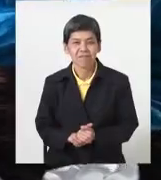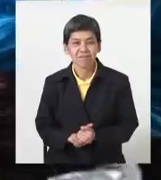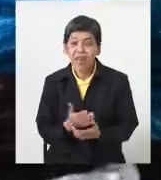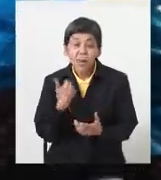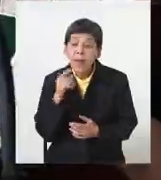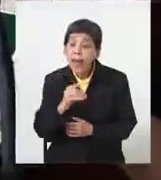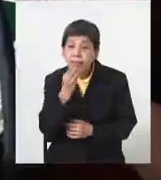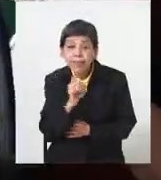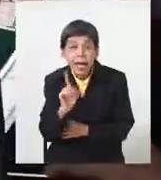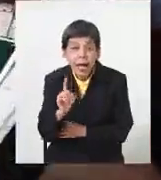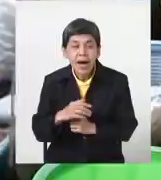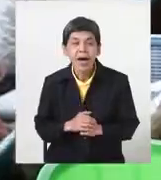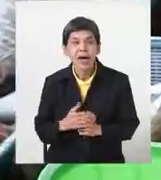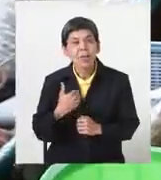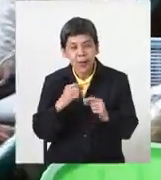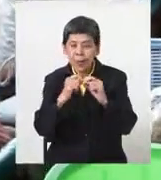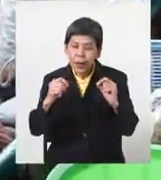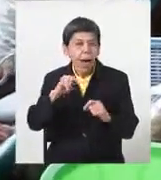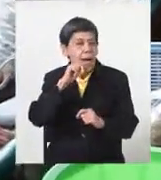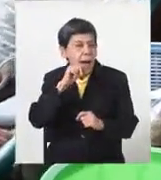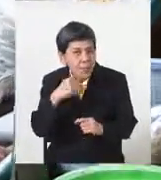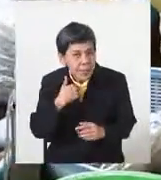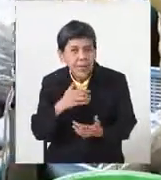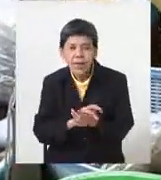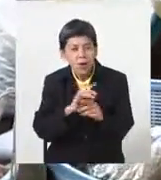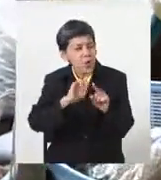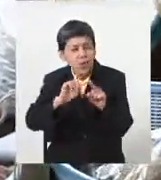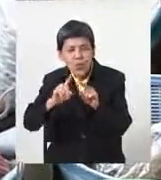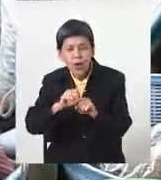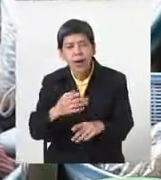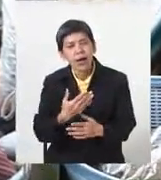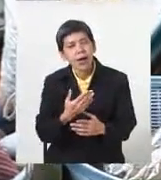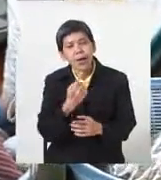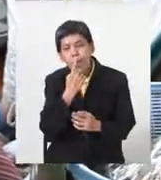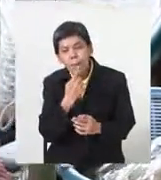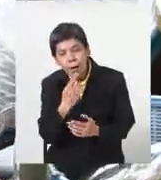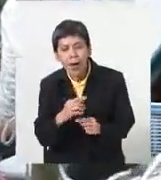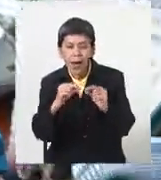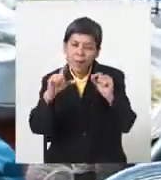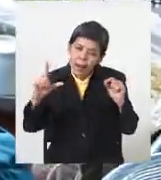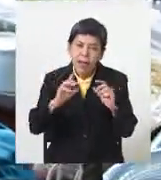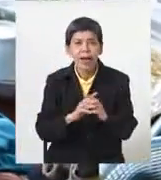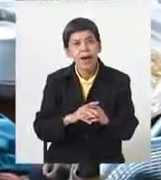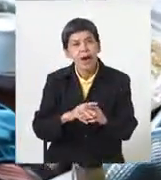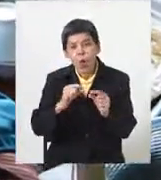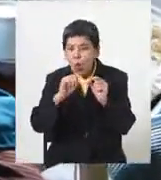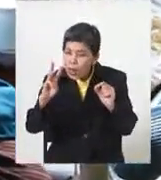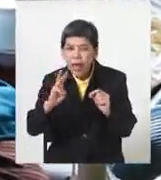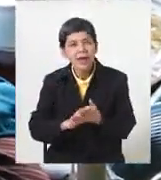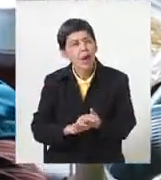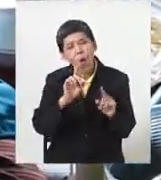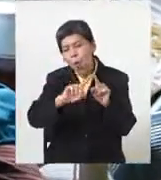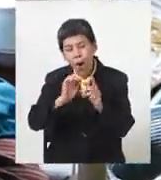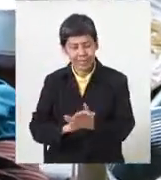ะแม่ค้ามีอะไรบ้างครับอ๋อมีก๋วยเตี๋ยวน้ำต้มยำเย็นโคมเยบหี่วุ้นเส้นเส้น